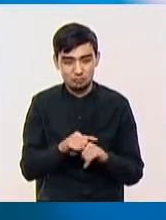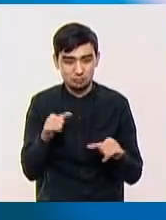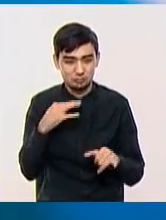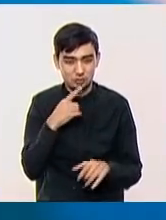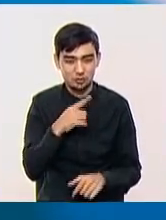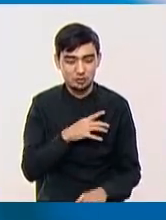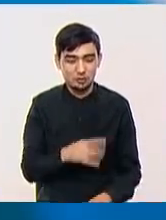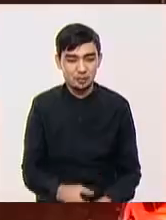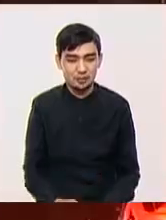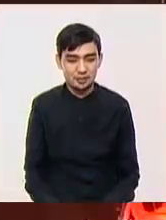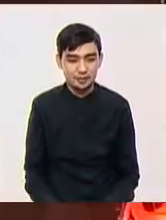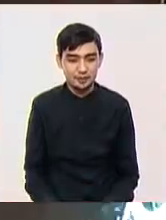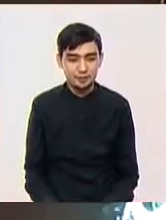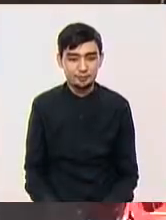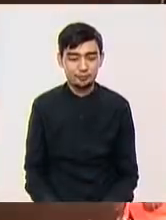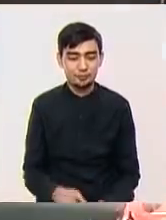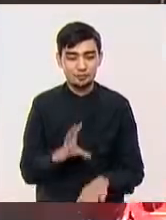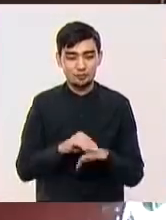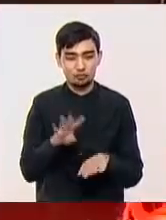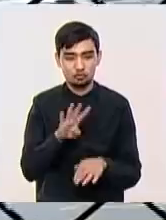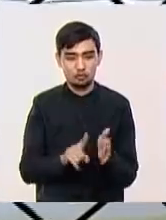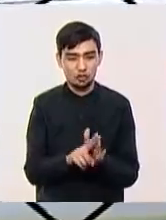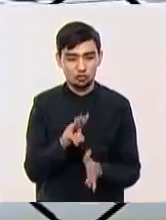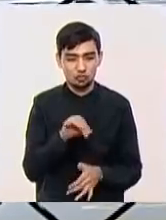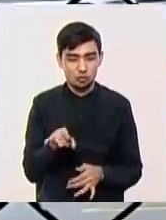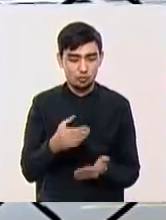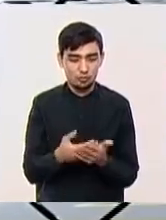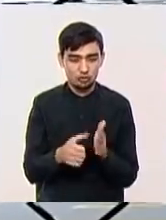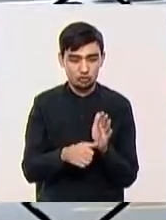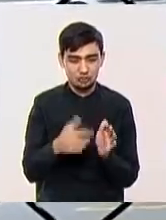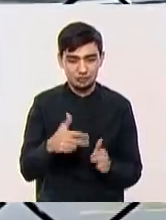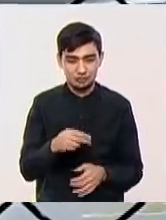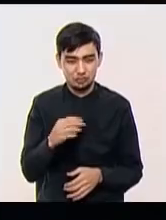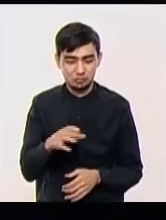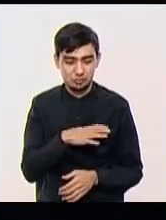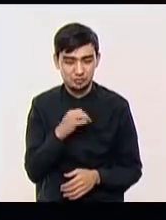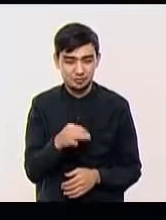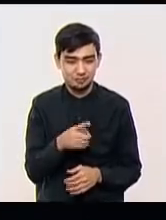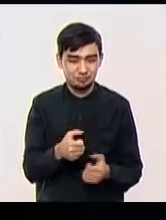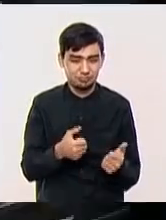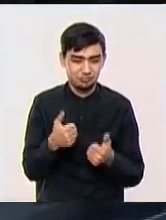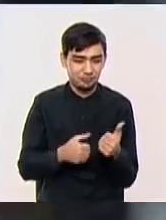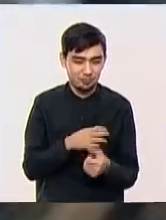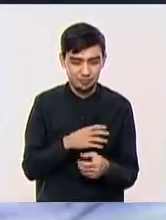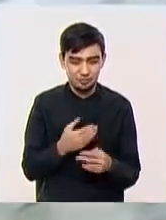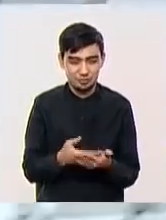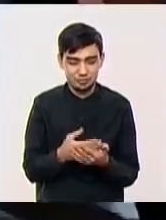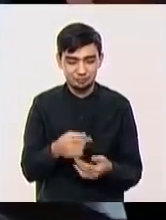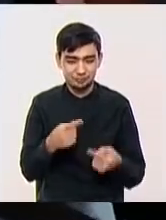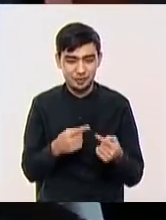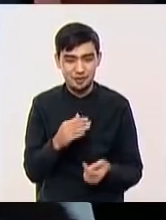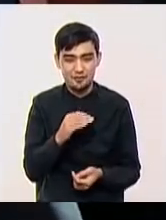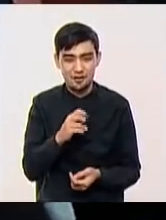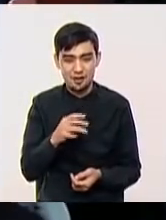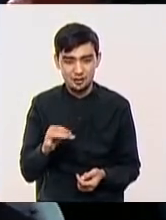ұйымдастырушылар. Кешкі төртте басталған шоу 6,5 сағатқа созылды. Басты жекпе-жектің бірі болып саналатын кездесуде жеңген